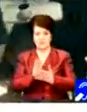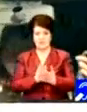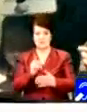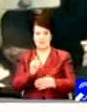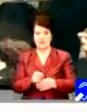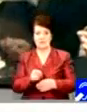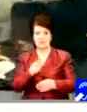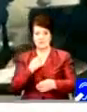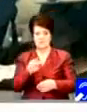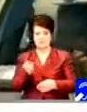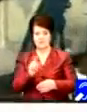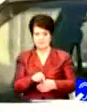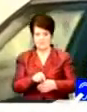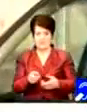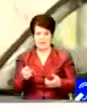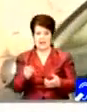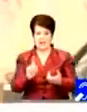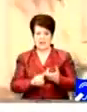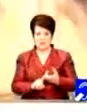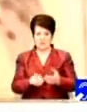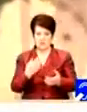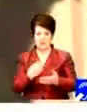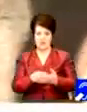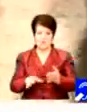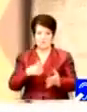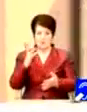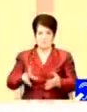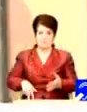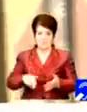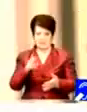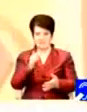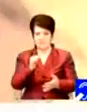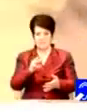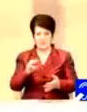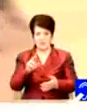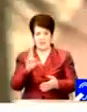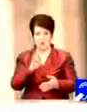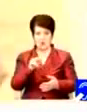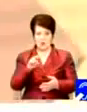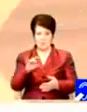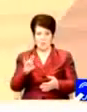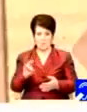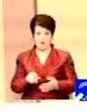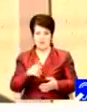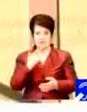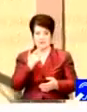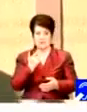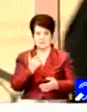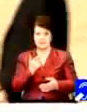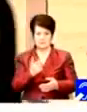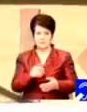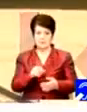și mărturie mincinoasă în legătură cu aducerea în țară a fostului director FNI Nicolae Popa. Codruța Chioveș are mari șanse să